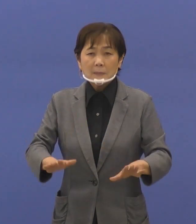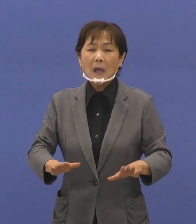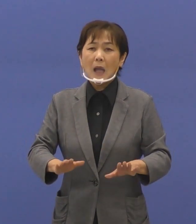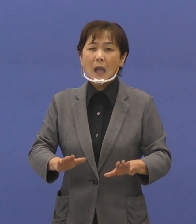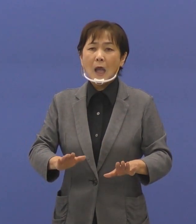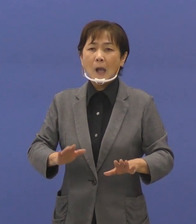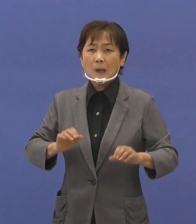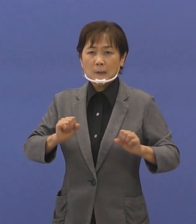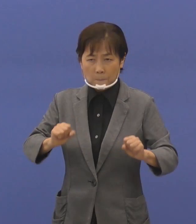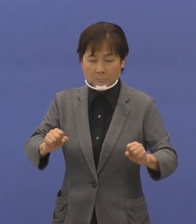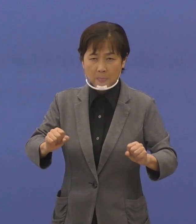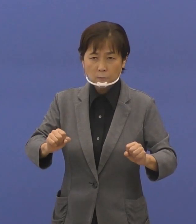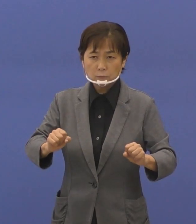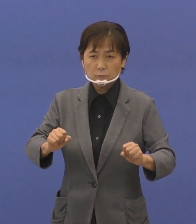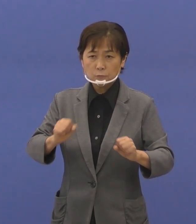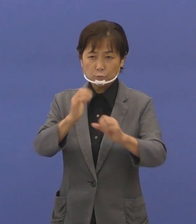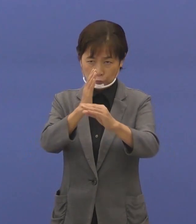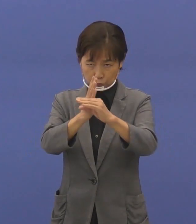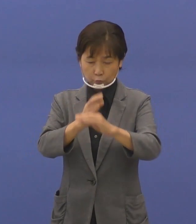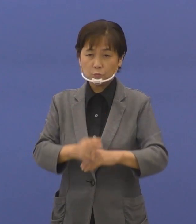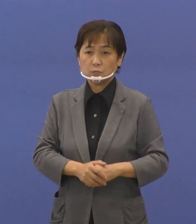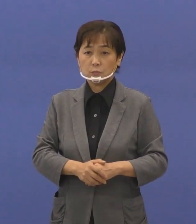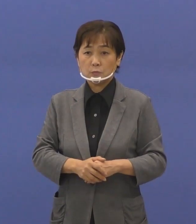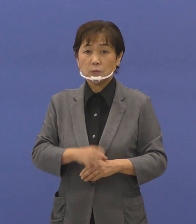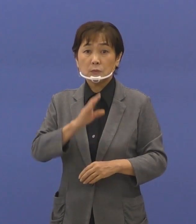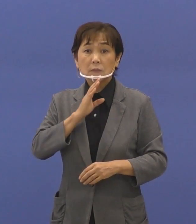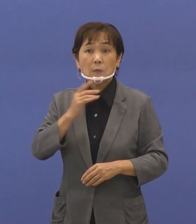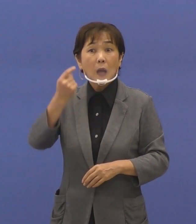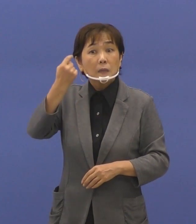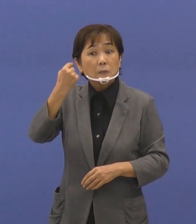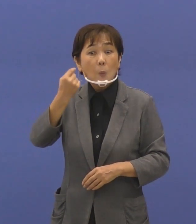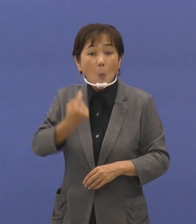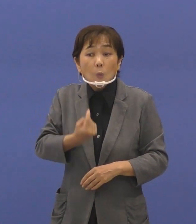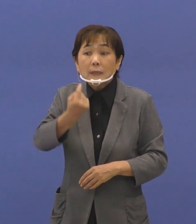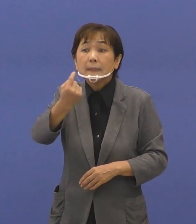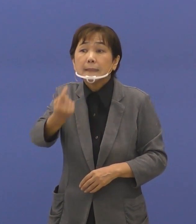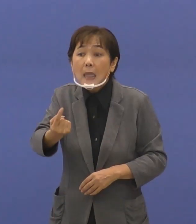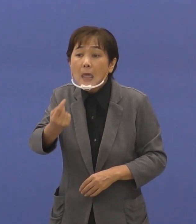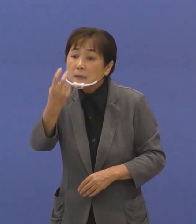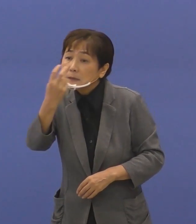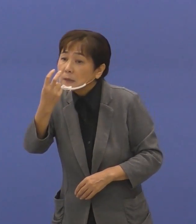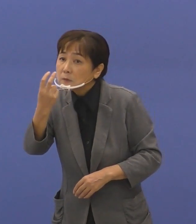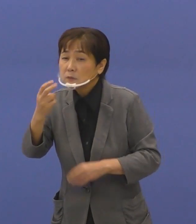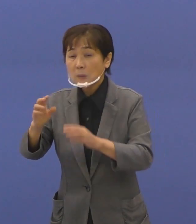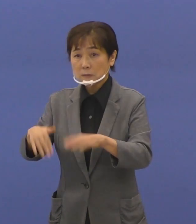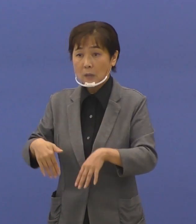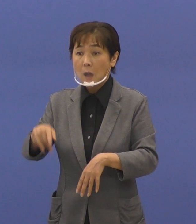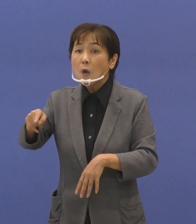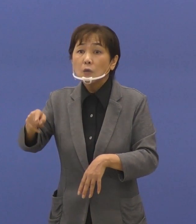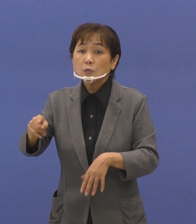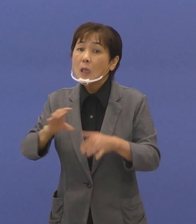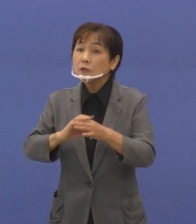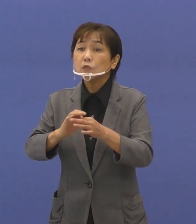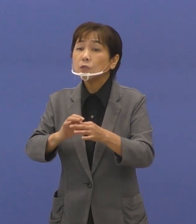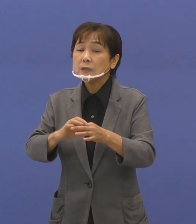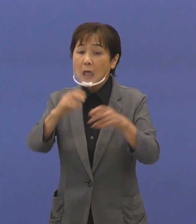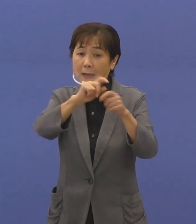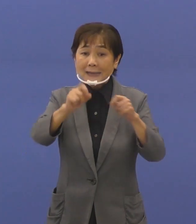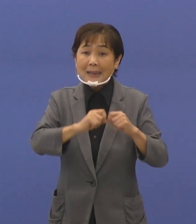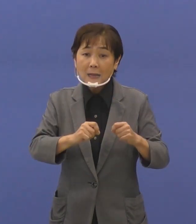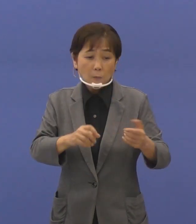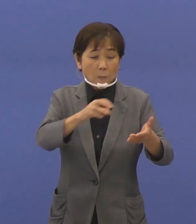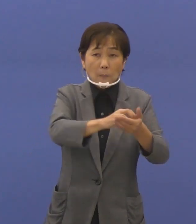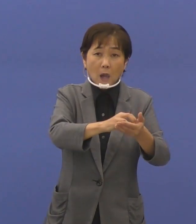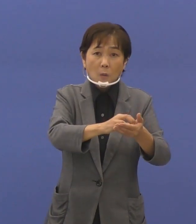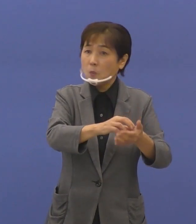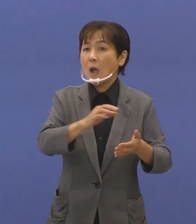昨日私が実際視察したところもまだこう具体的な数字にはなってないところがありました。